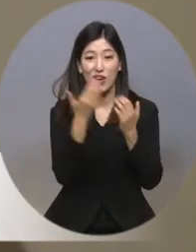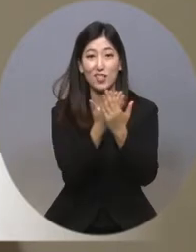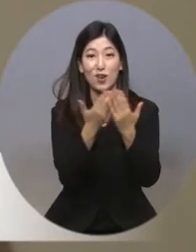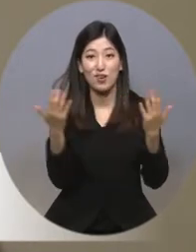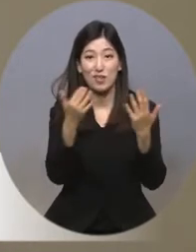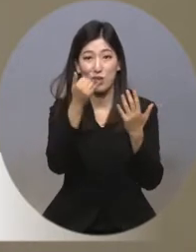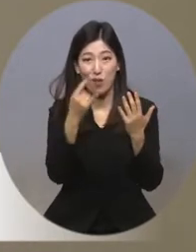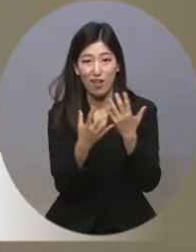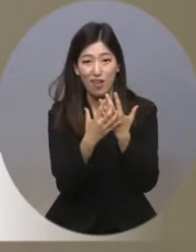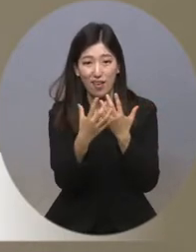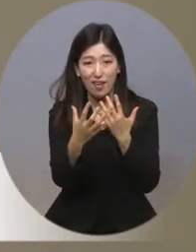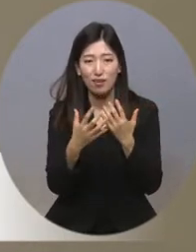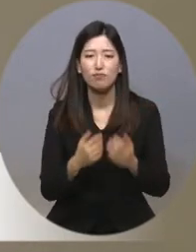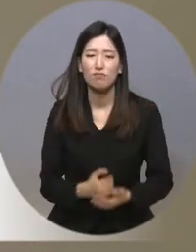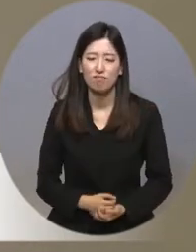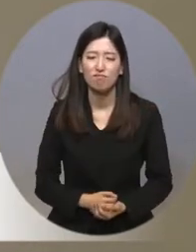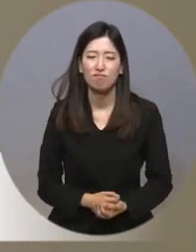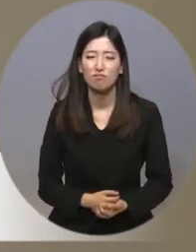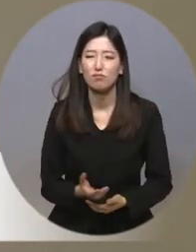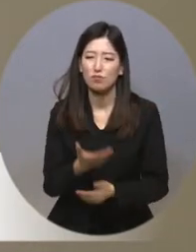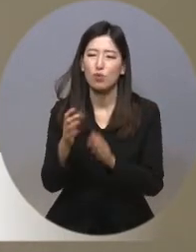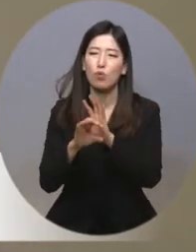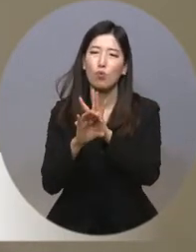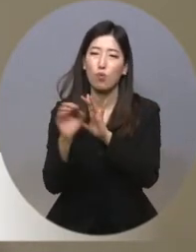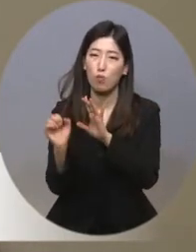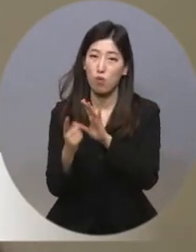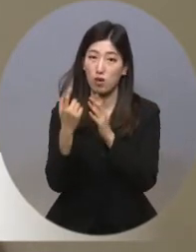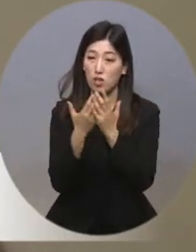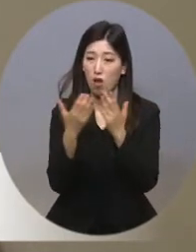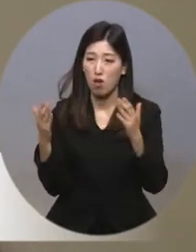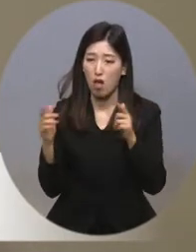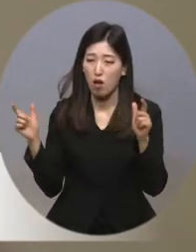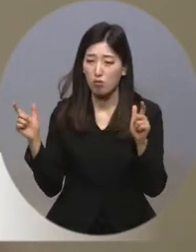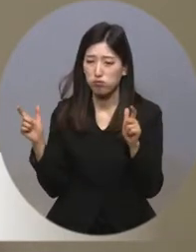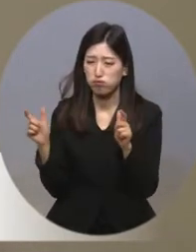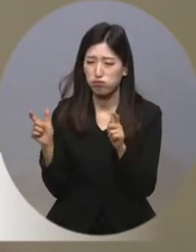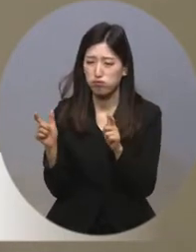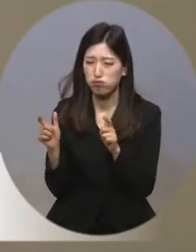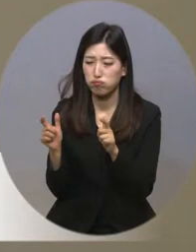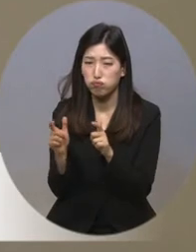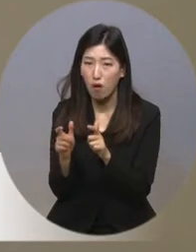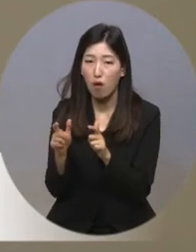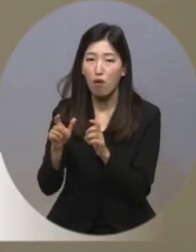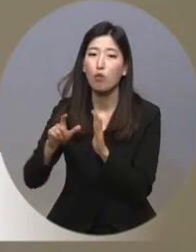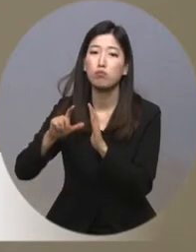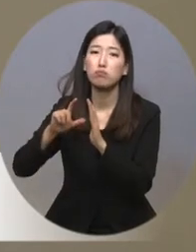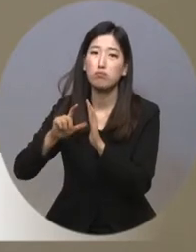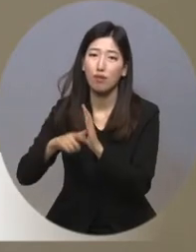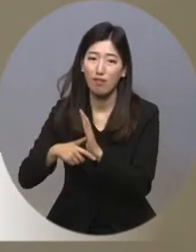통해서 코로나19로 전시도 많이 줄어들고 있는 이런 과정에 있는데